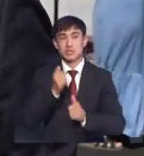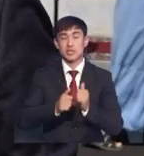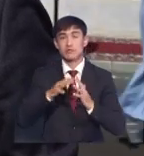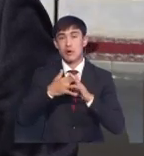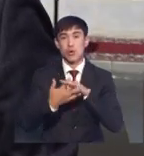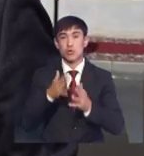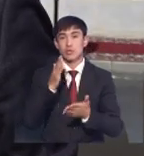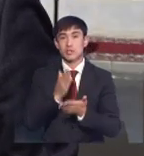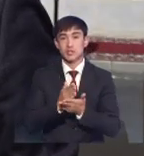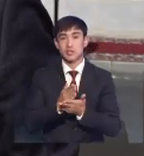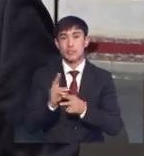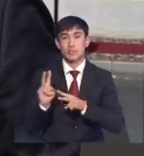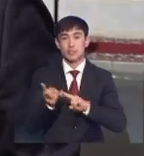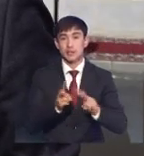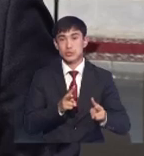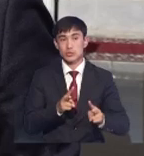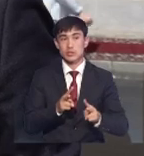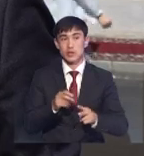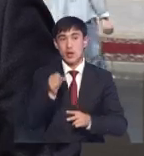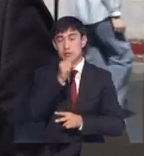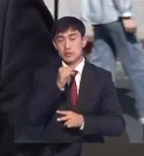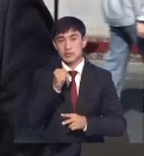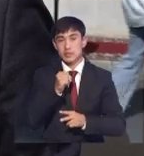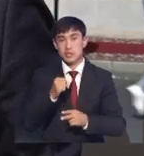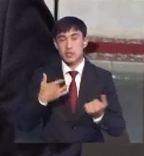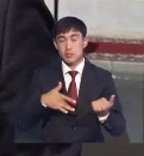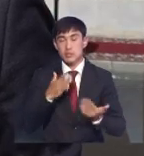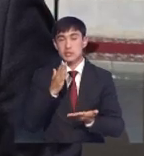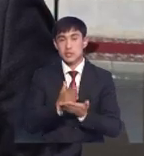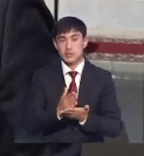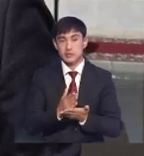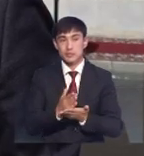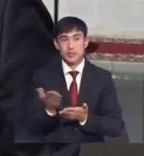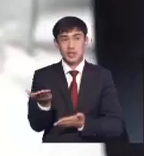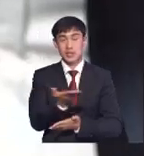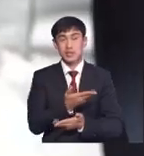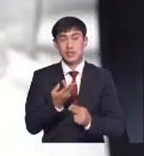есть танцоры всякие, певцы, дамбристы.